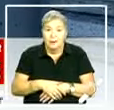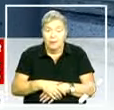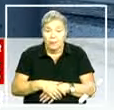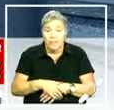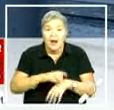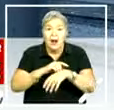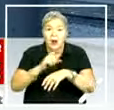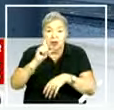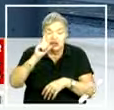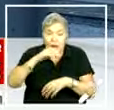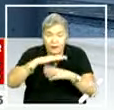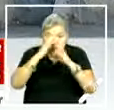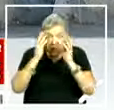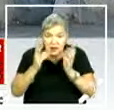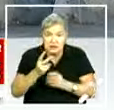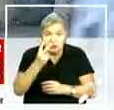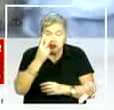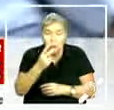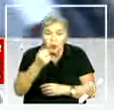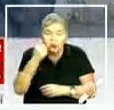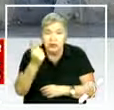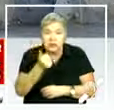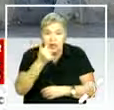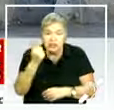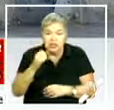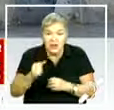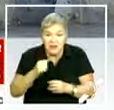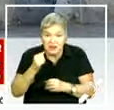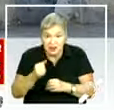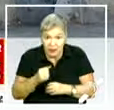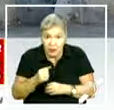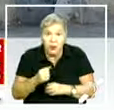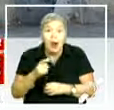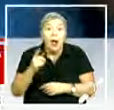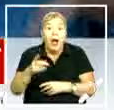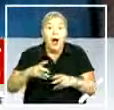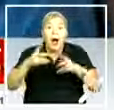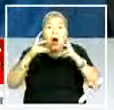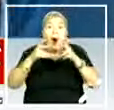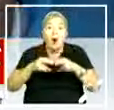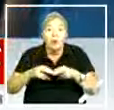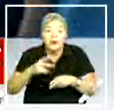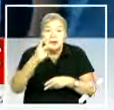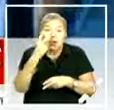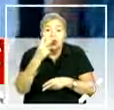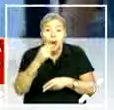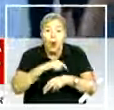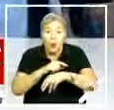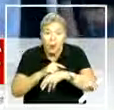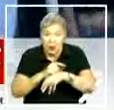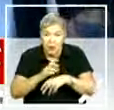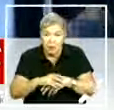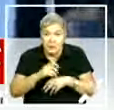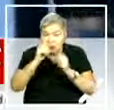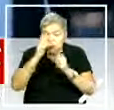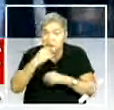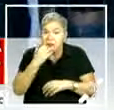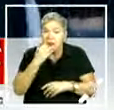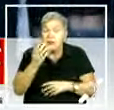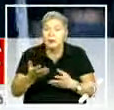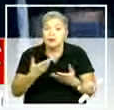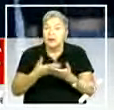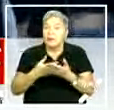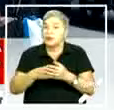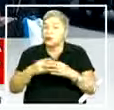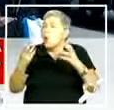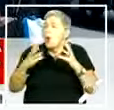La ora 7 dimineața, 266 de trenuri din toată țara s-au oprit timp de 2 ore. O surpriză neplăcută pentru zecile